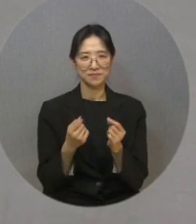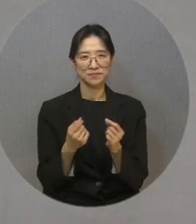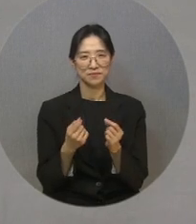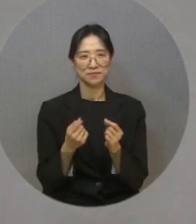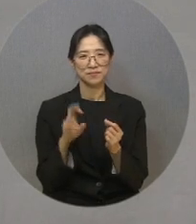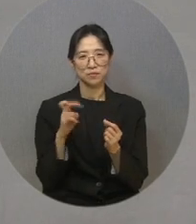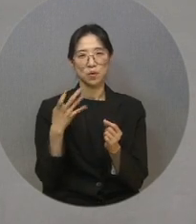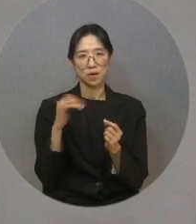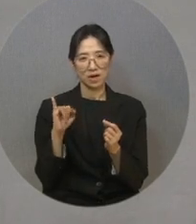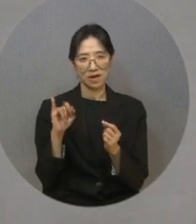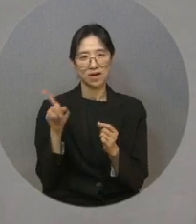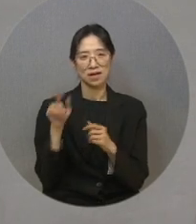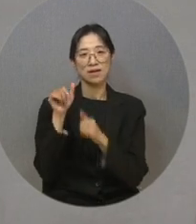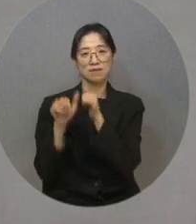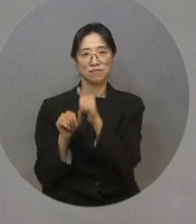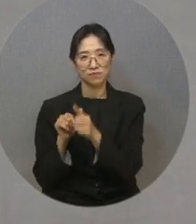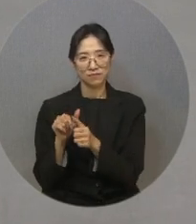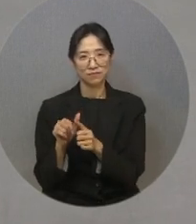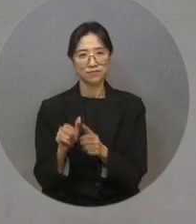가문이